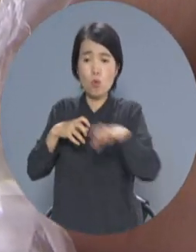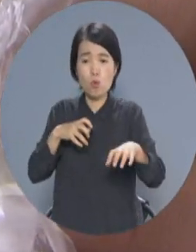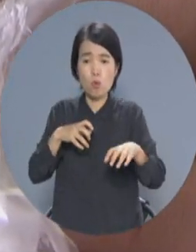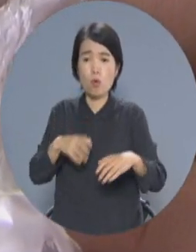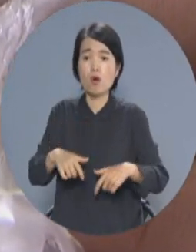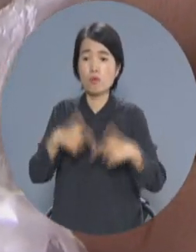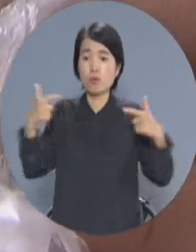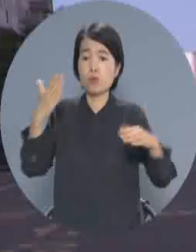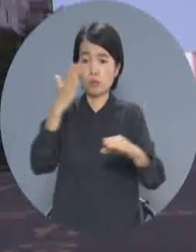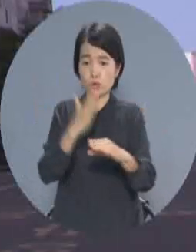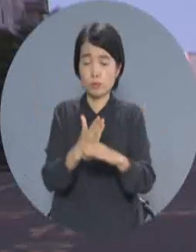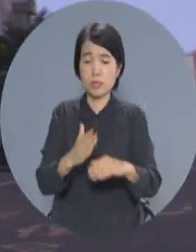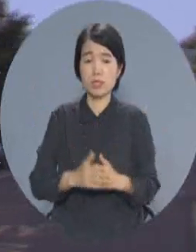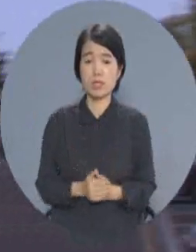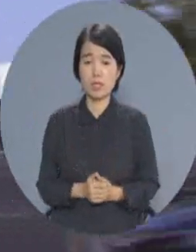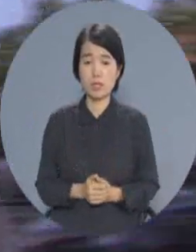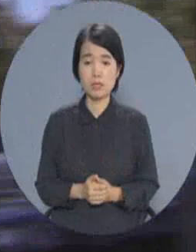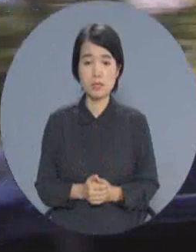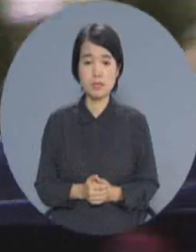잇따르고 있습니다.